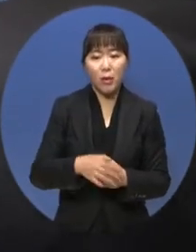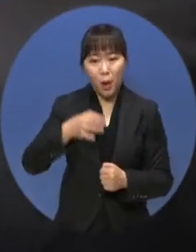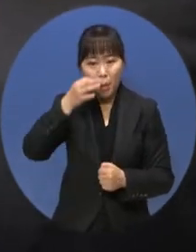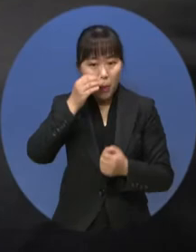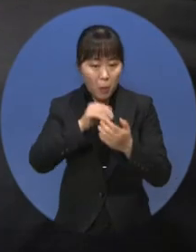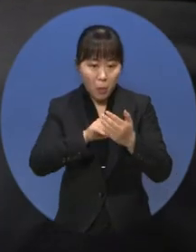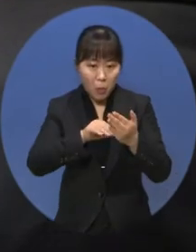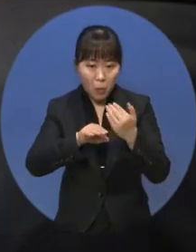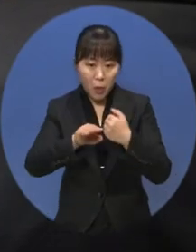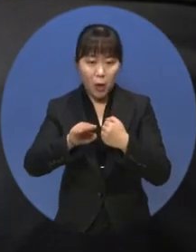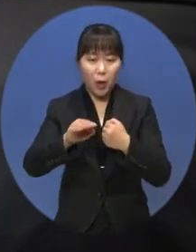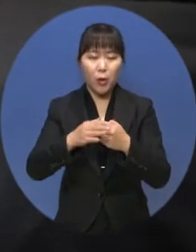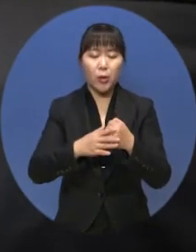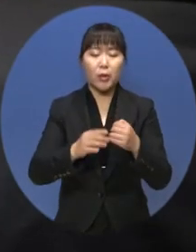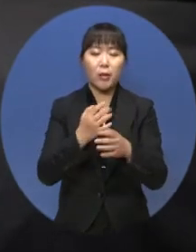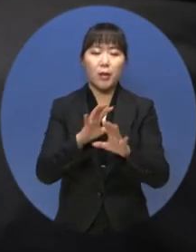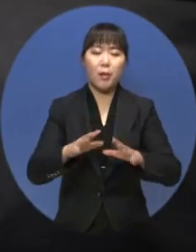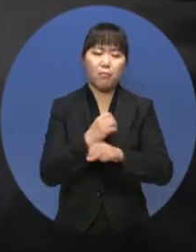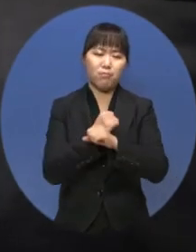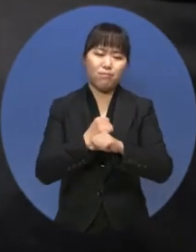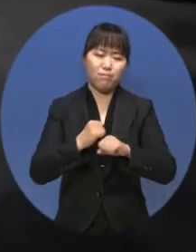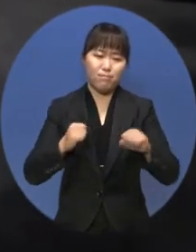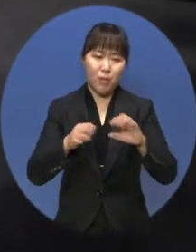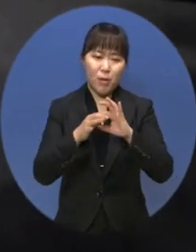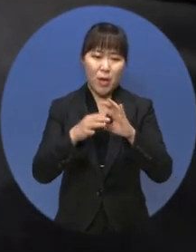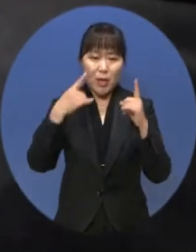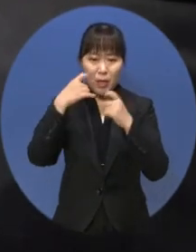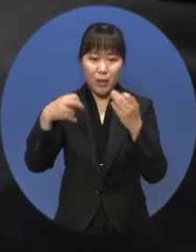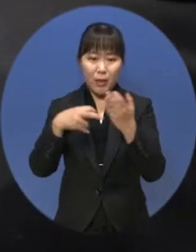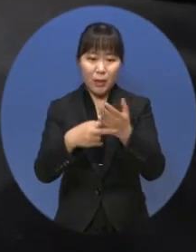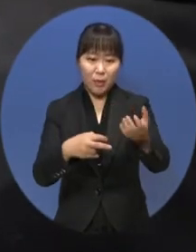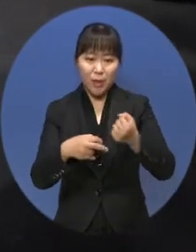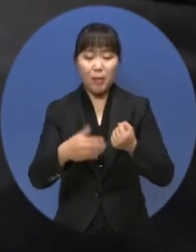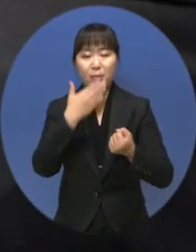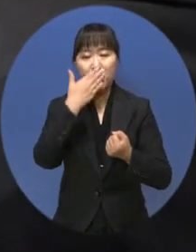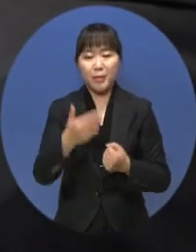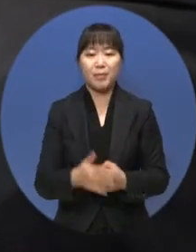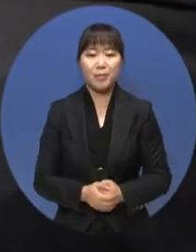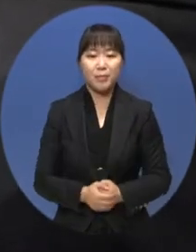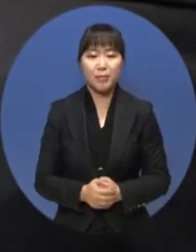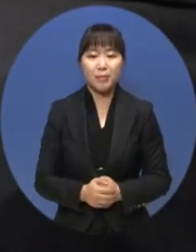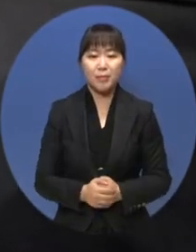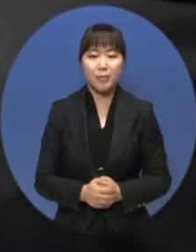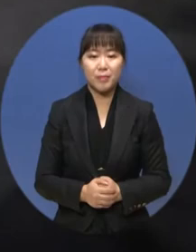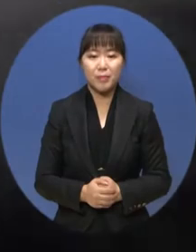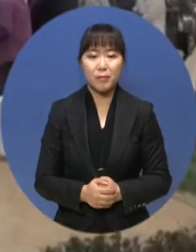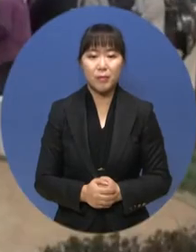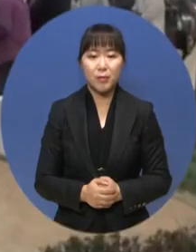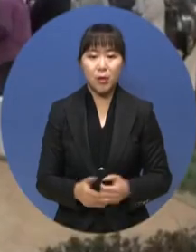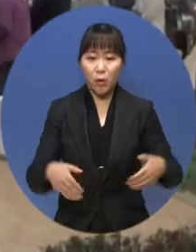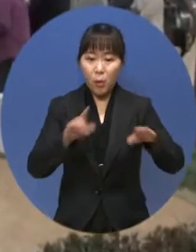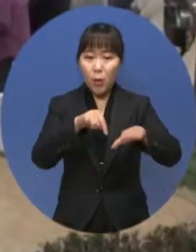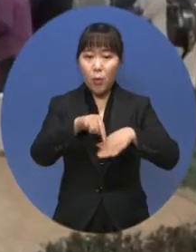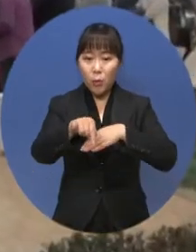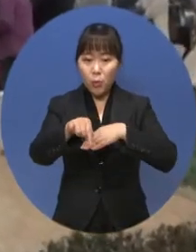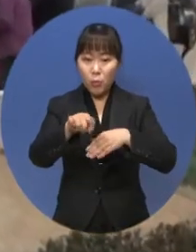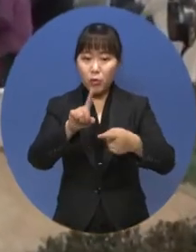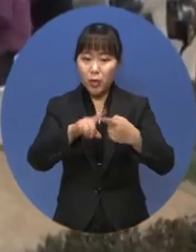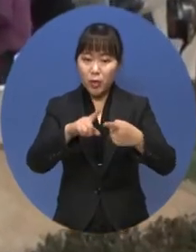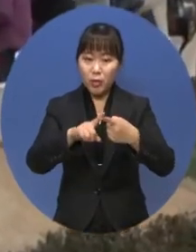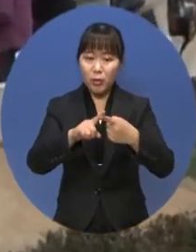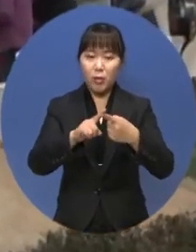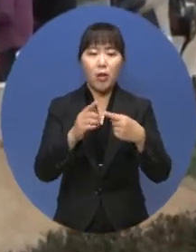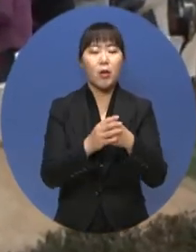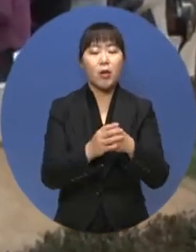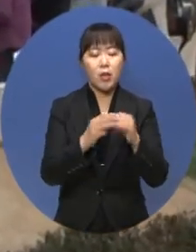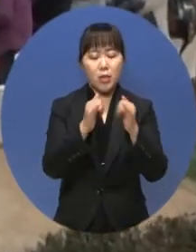나오면서 독립운동가 기념 티켓도 뽑을 수 있도록 되어 있습니다. 건물 외 부지는 이봉창